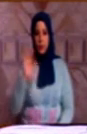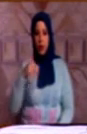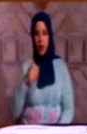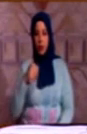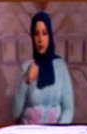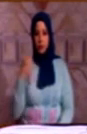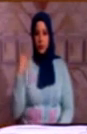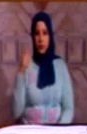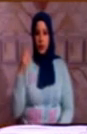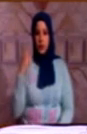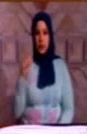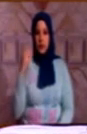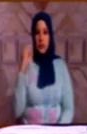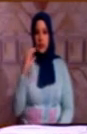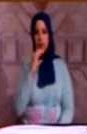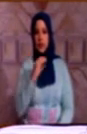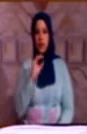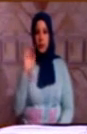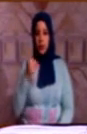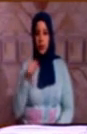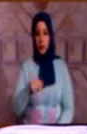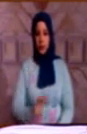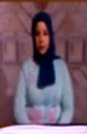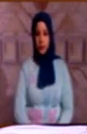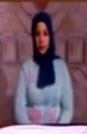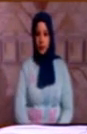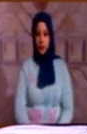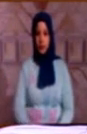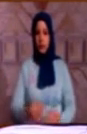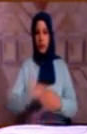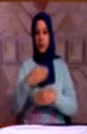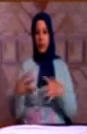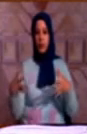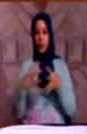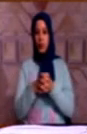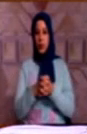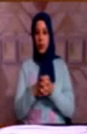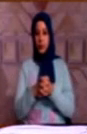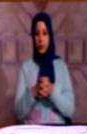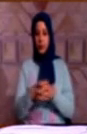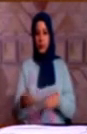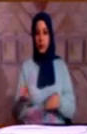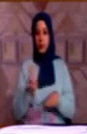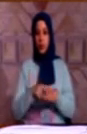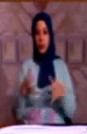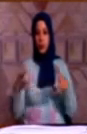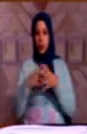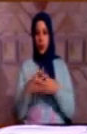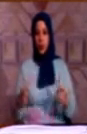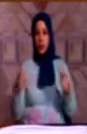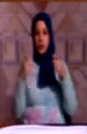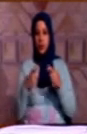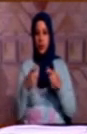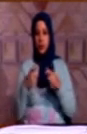رئيس الجمهوريه عبد الفتاح السيسي بعد مشاركه وشاركه كمان في اجتماع التدخل